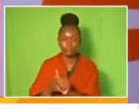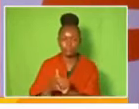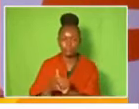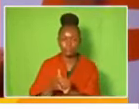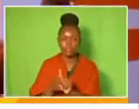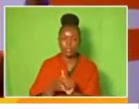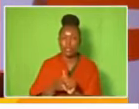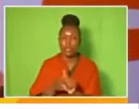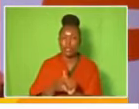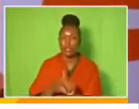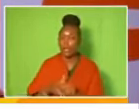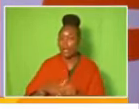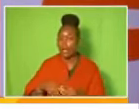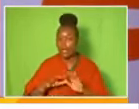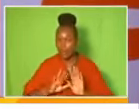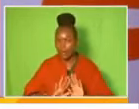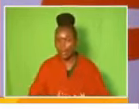akamwachia